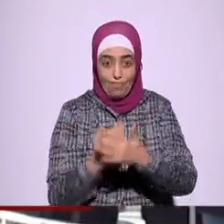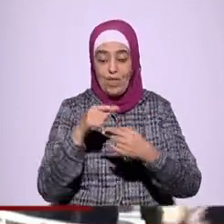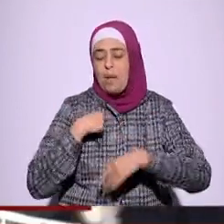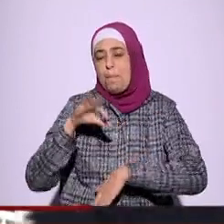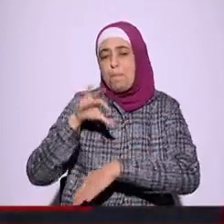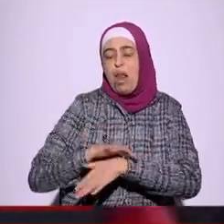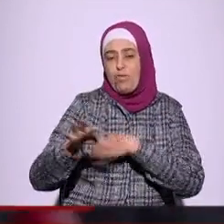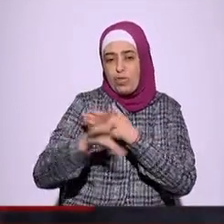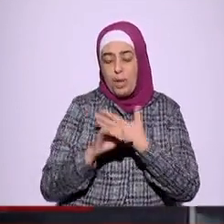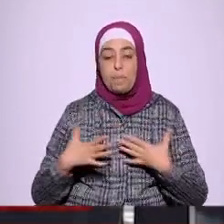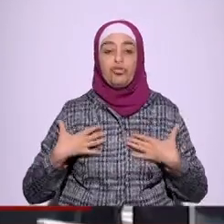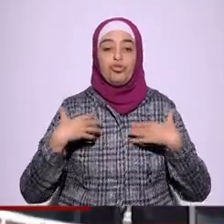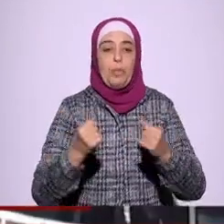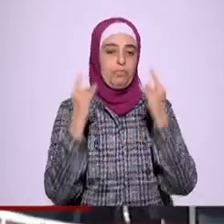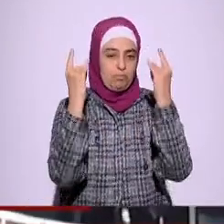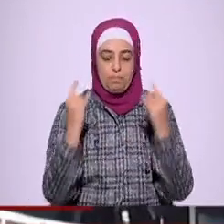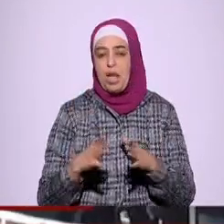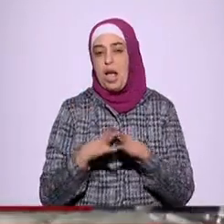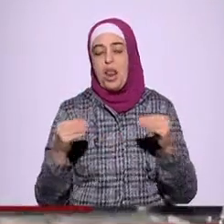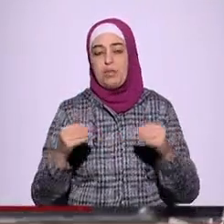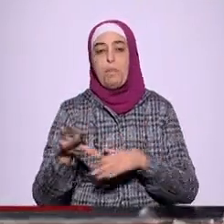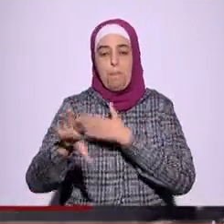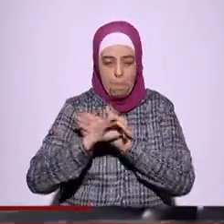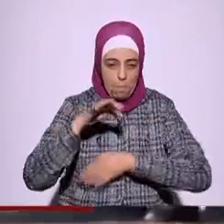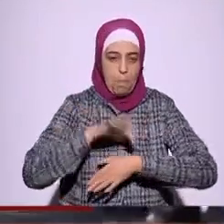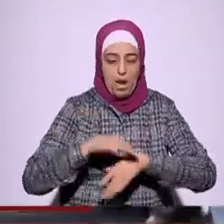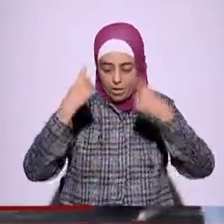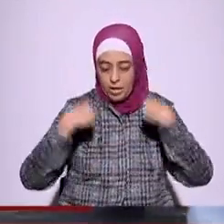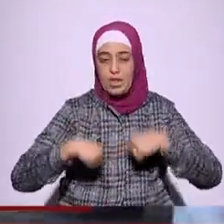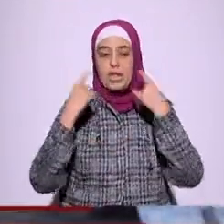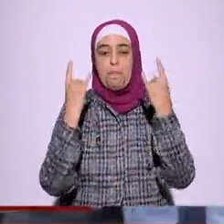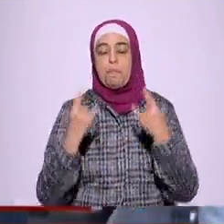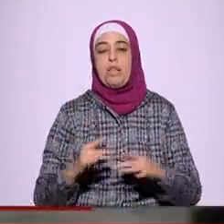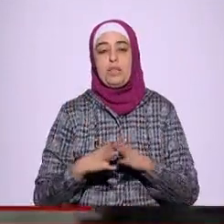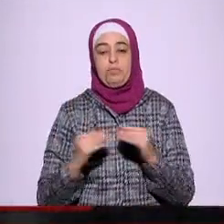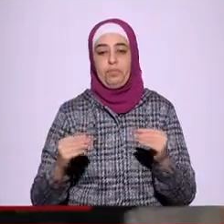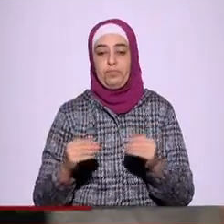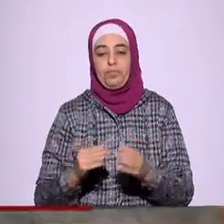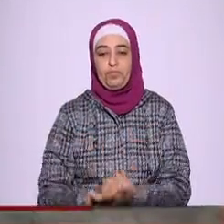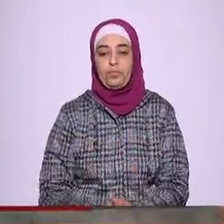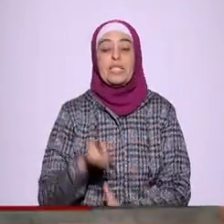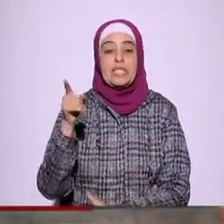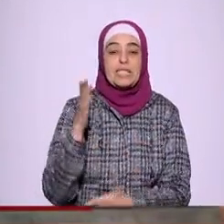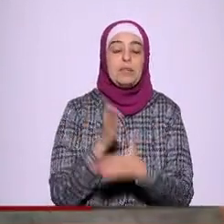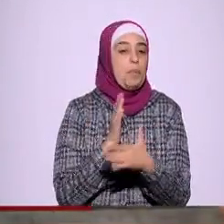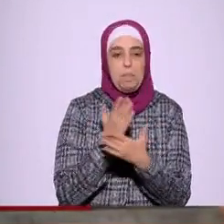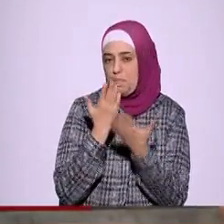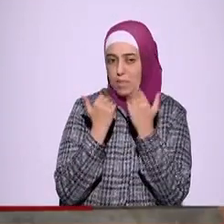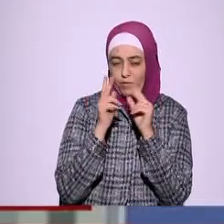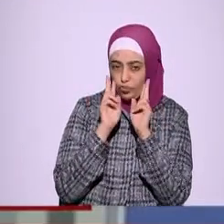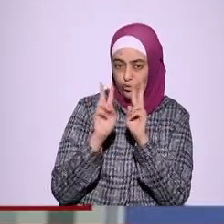من لديهم، أي أنه شعب أصيب عدة مرات وطور مناعة طبيعية، فلذلك لم نشاهد عندهم